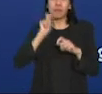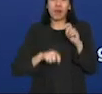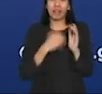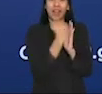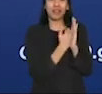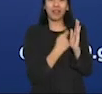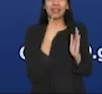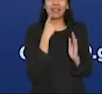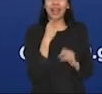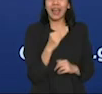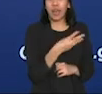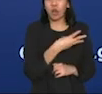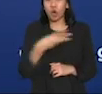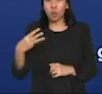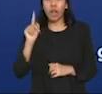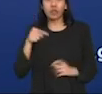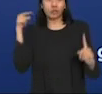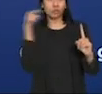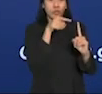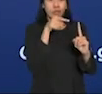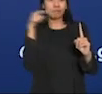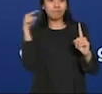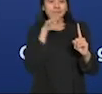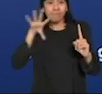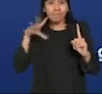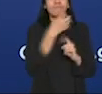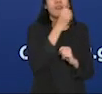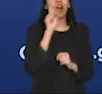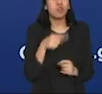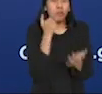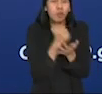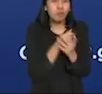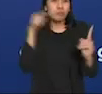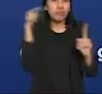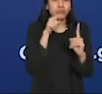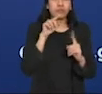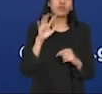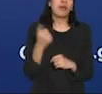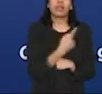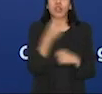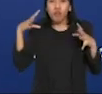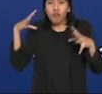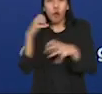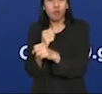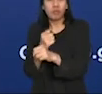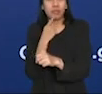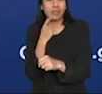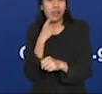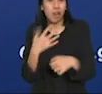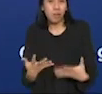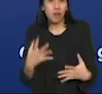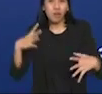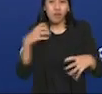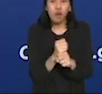betul-betul tepat sasaran Hai agar kita bisa fokus dalam rangka untuk menjaga masyarakat